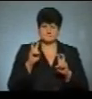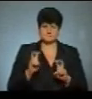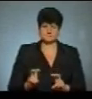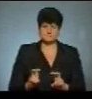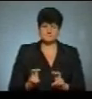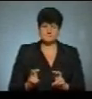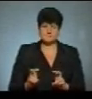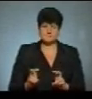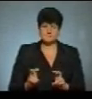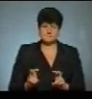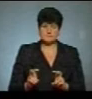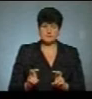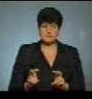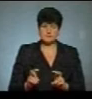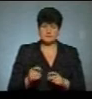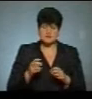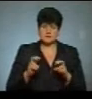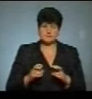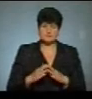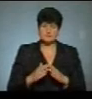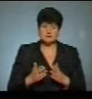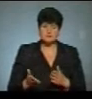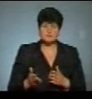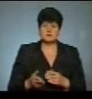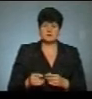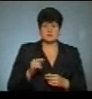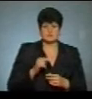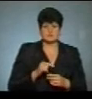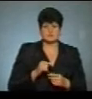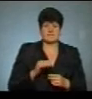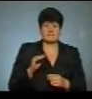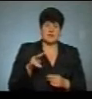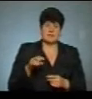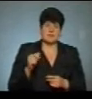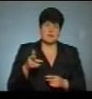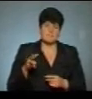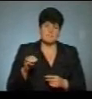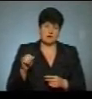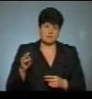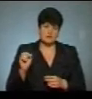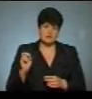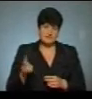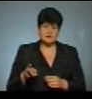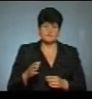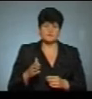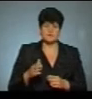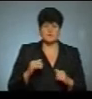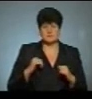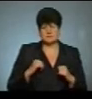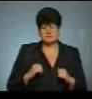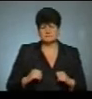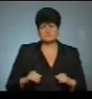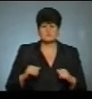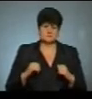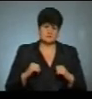такі вимушені ізоляційні аспекти, тоді як флегматики і меланхоліки, які повільні